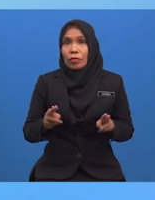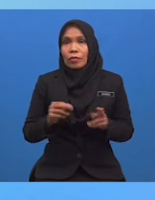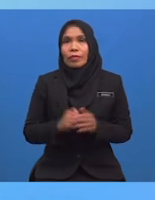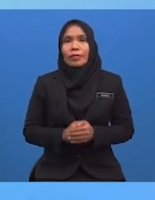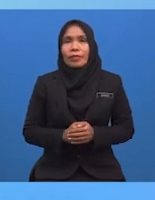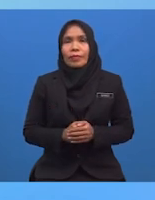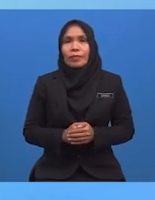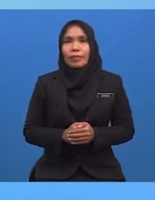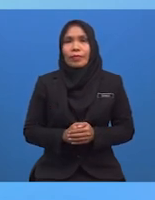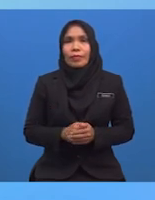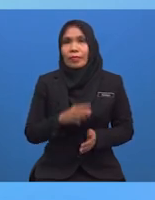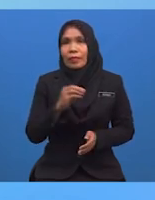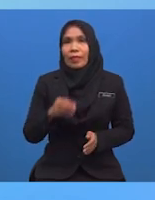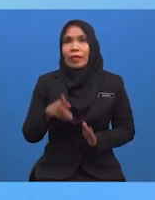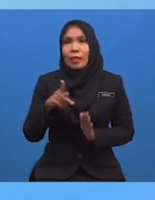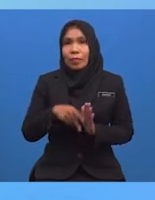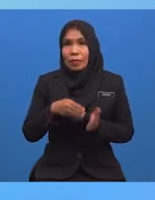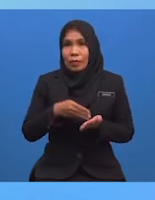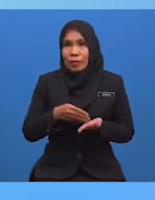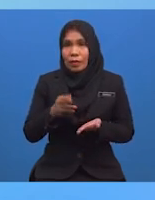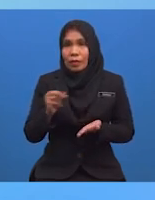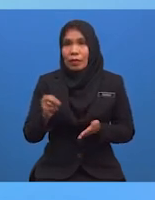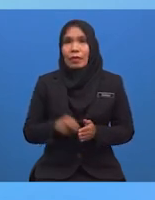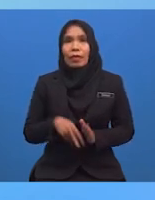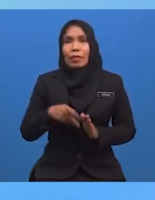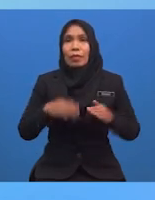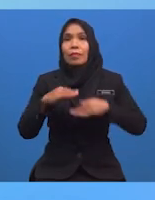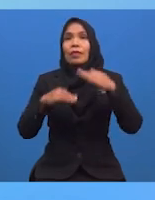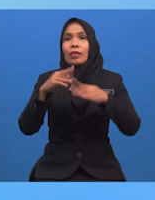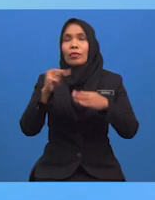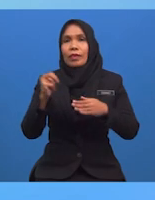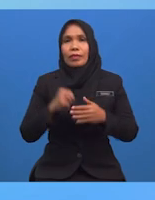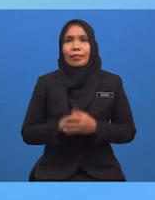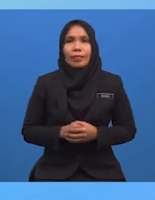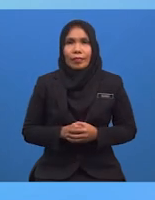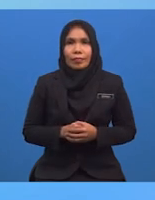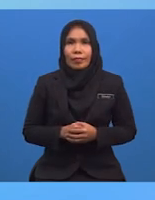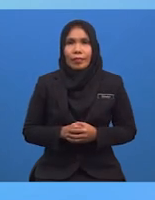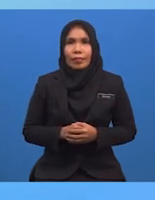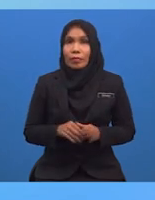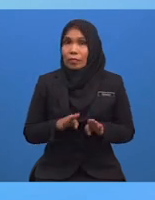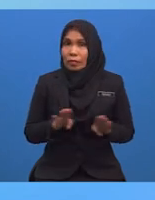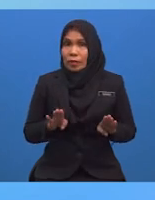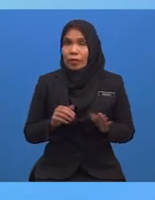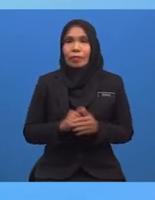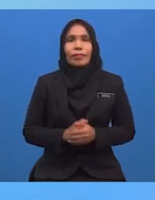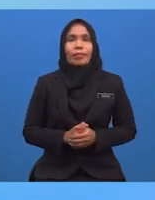Beza antara perbelanjaan mengurus dan perbelanjaan pembangunan